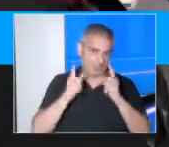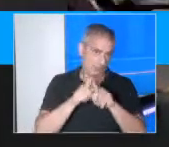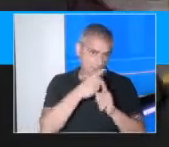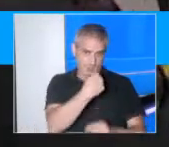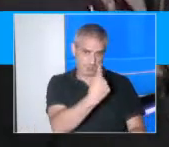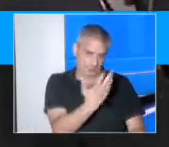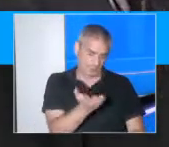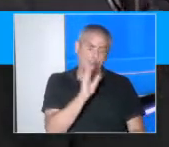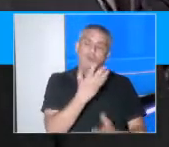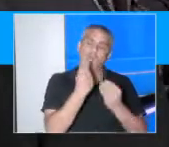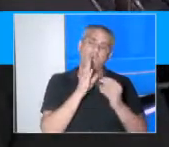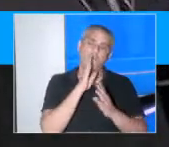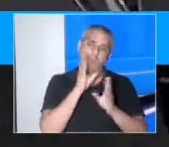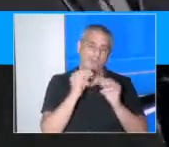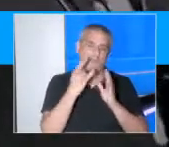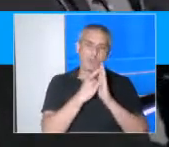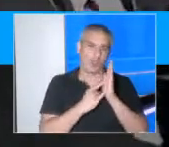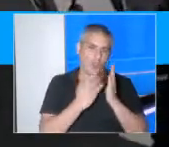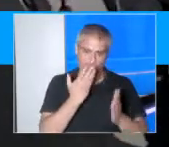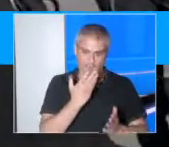שאתה היה, יש הרבה בעיות עם חוק